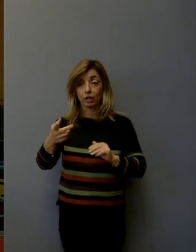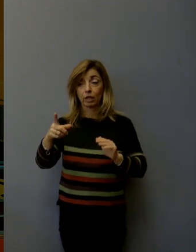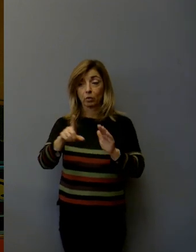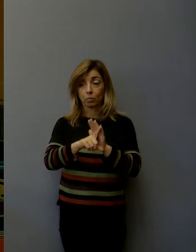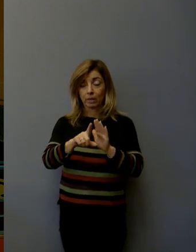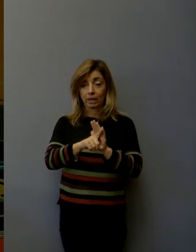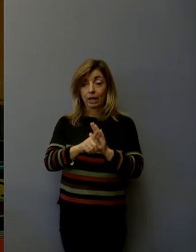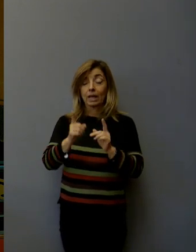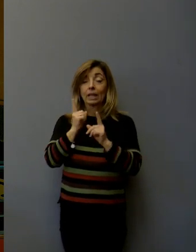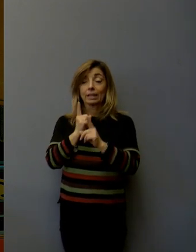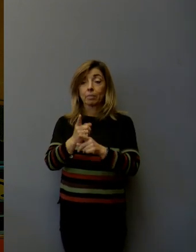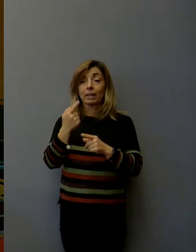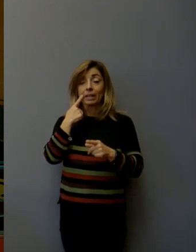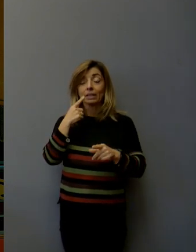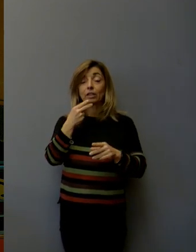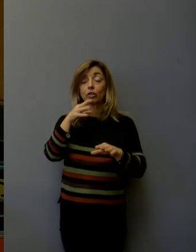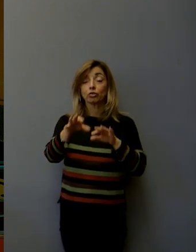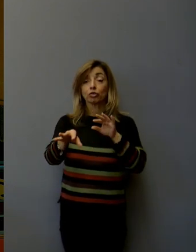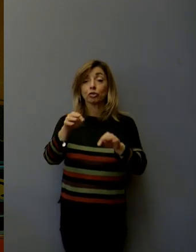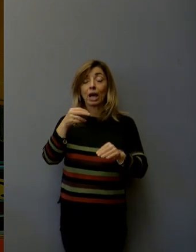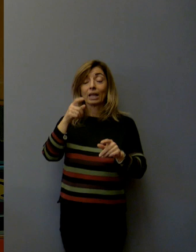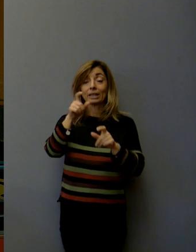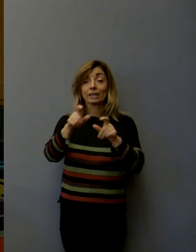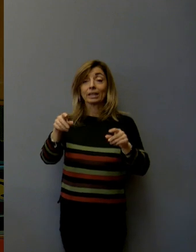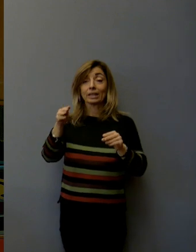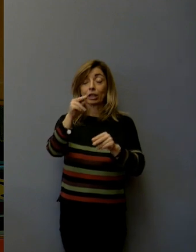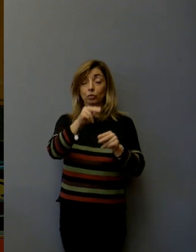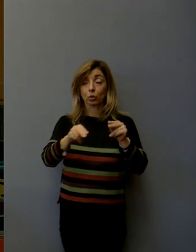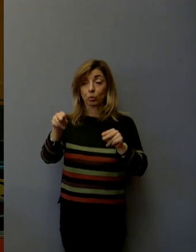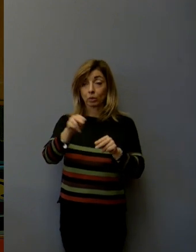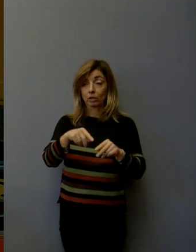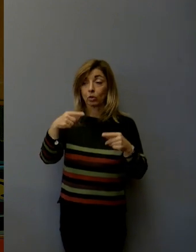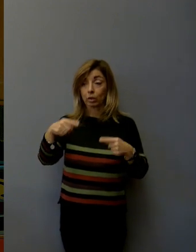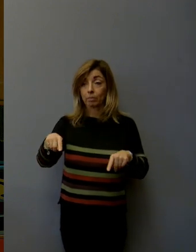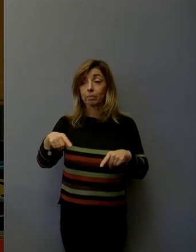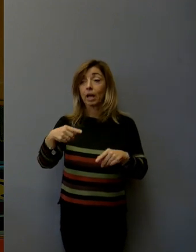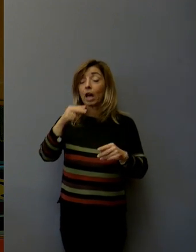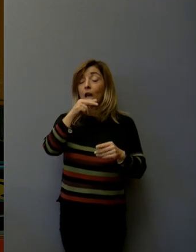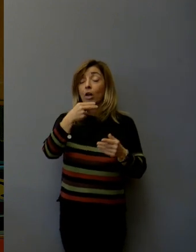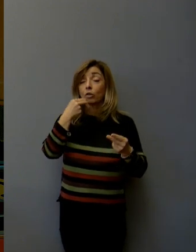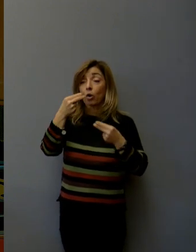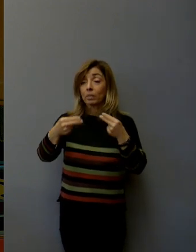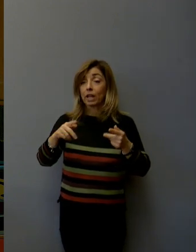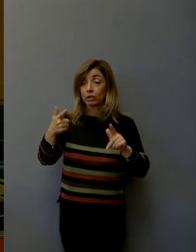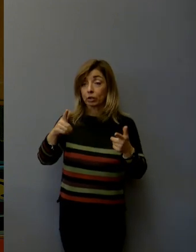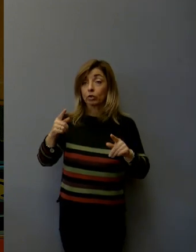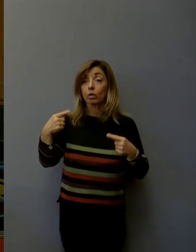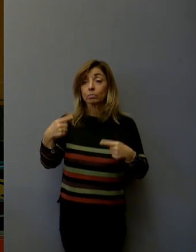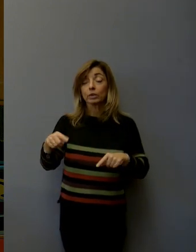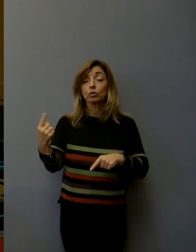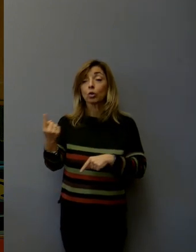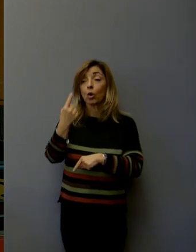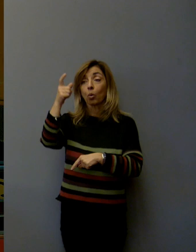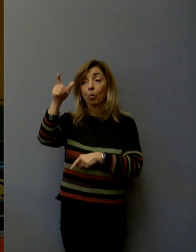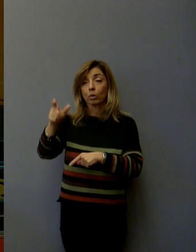non era possibile non era possibile che fosse solo uno a richiedere il numero legale e gli scrutatori